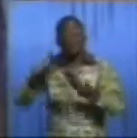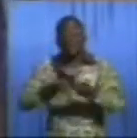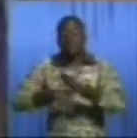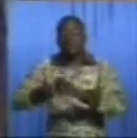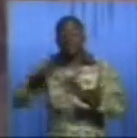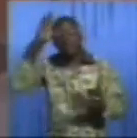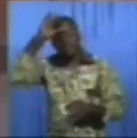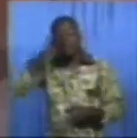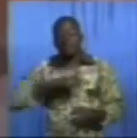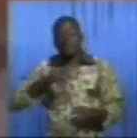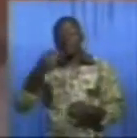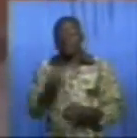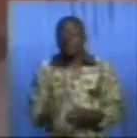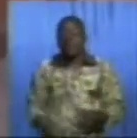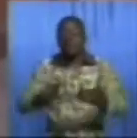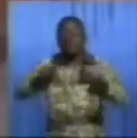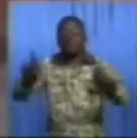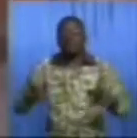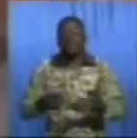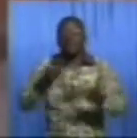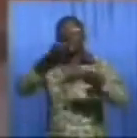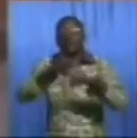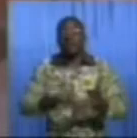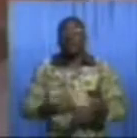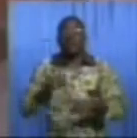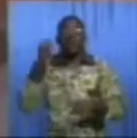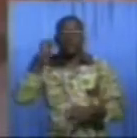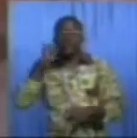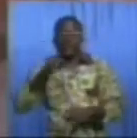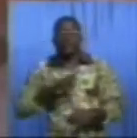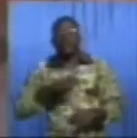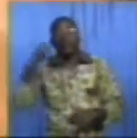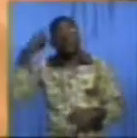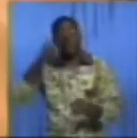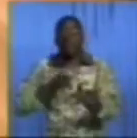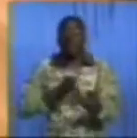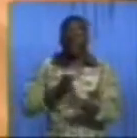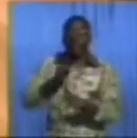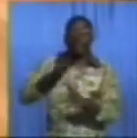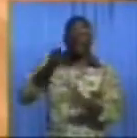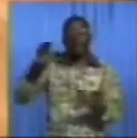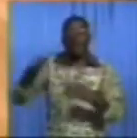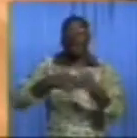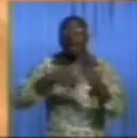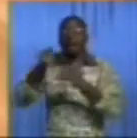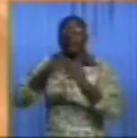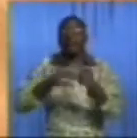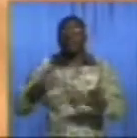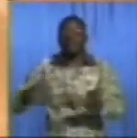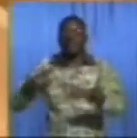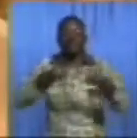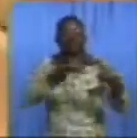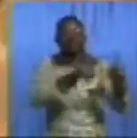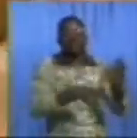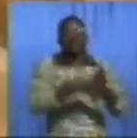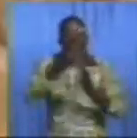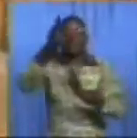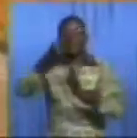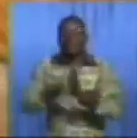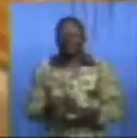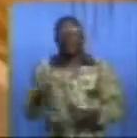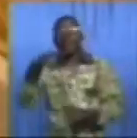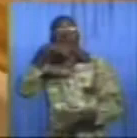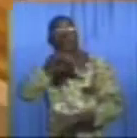matérielles locales et l'appui aux femmes potières pour la filière céramique afin de diversifier et développer leurs sources de